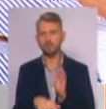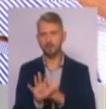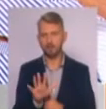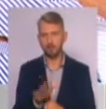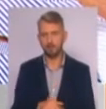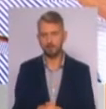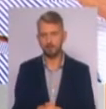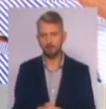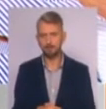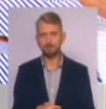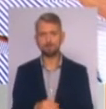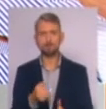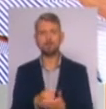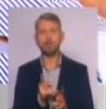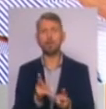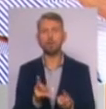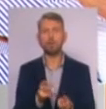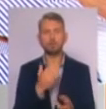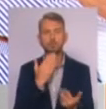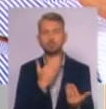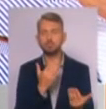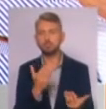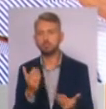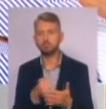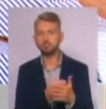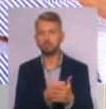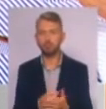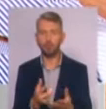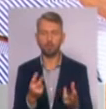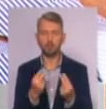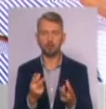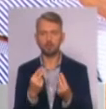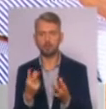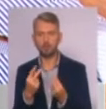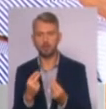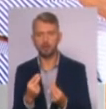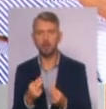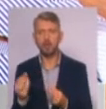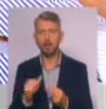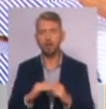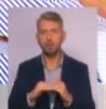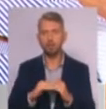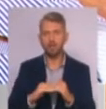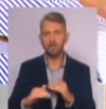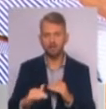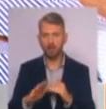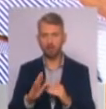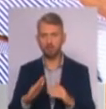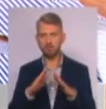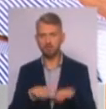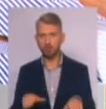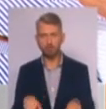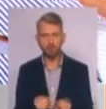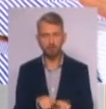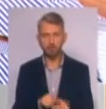85-й. До кого ми не зверталися, тільки одні саме обіцянки. Асфальтове покриття в садочку в такому